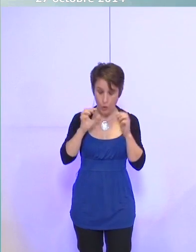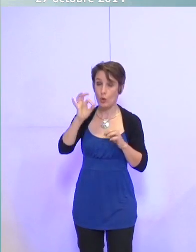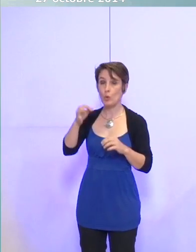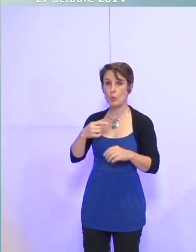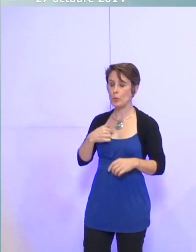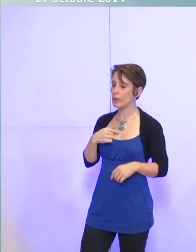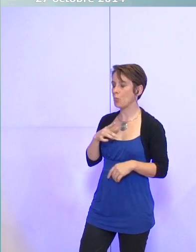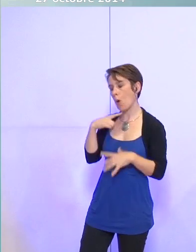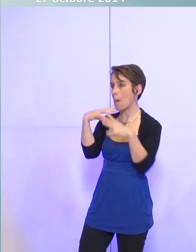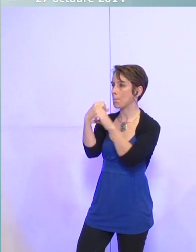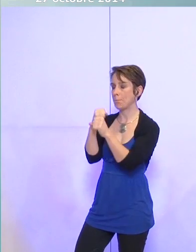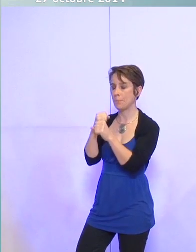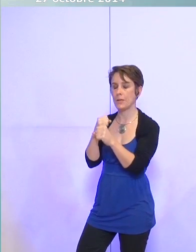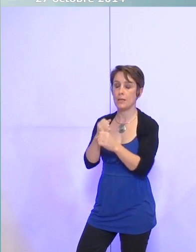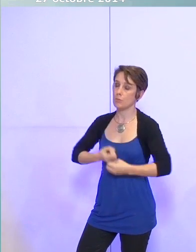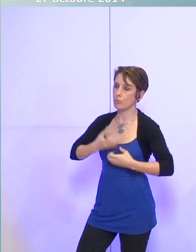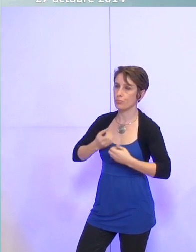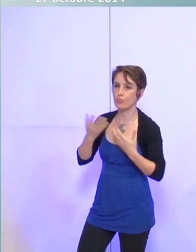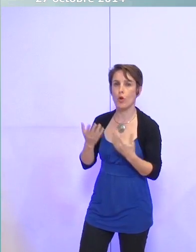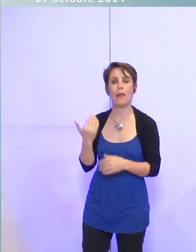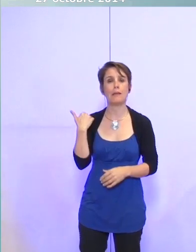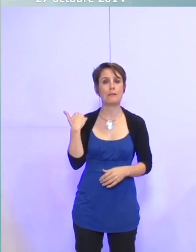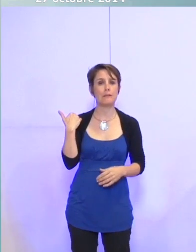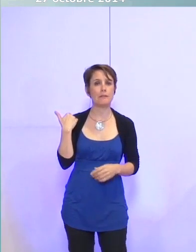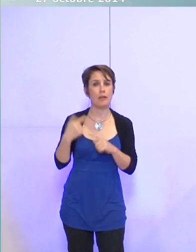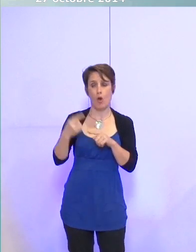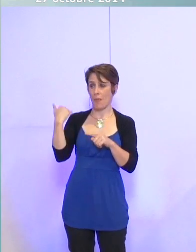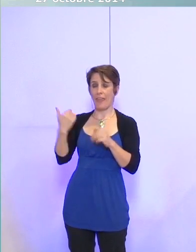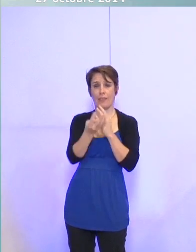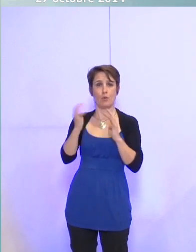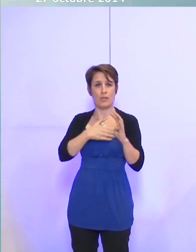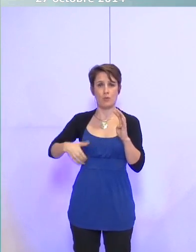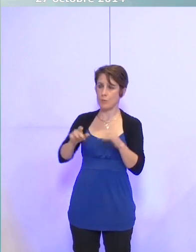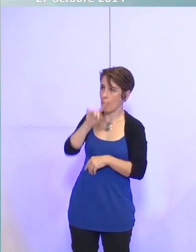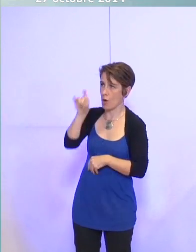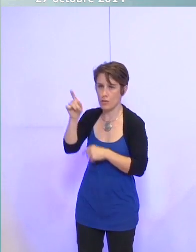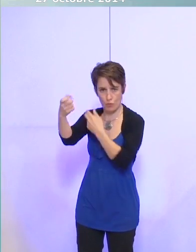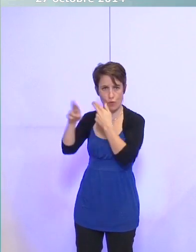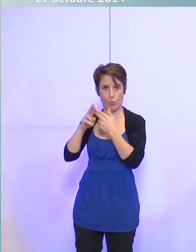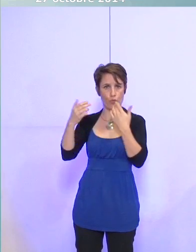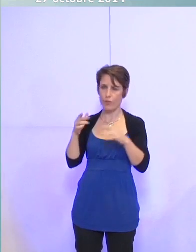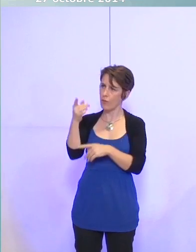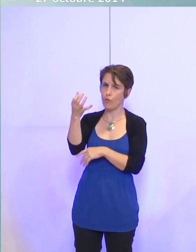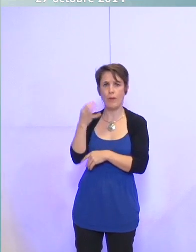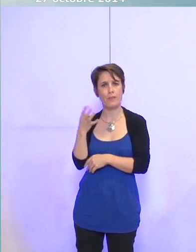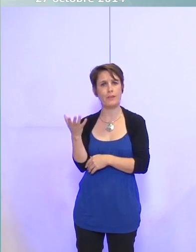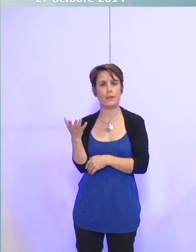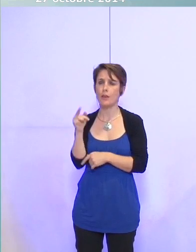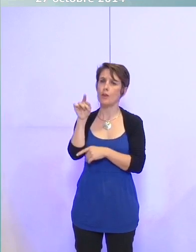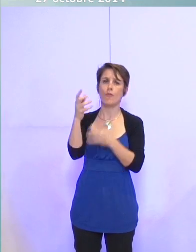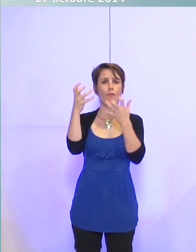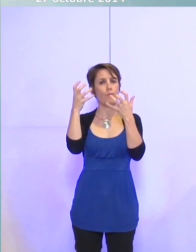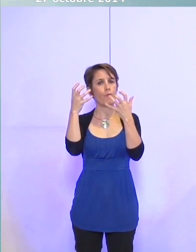y a deux conseils municipaux, vous m'aviez répondu, et au dernier conseil municipal aussi, où vous m'aviez signifié le fait que vous aviez décidé de ne